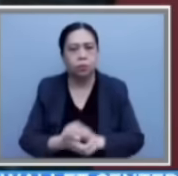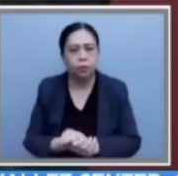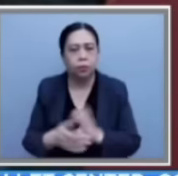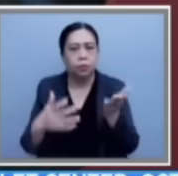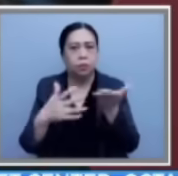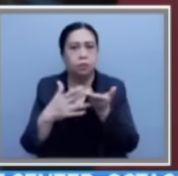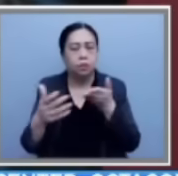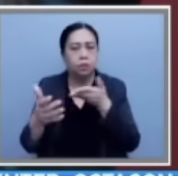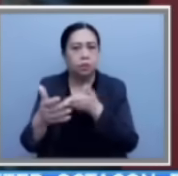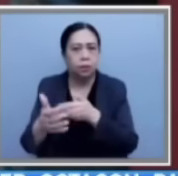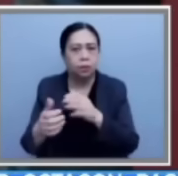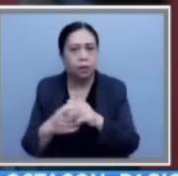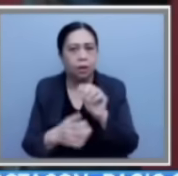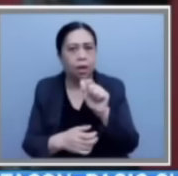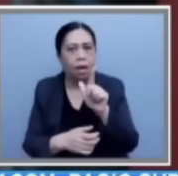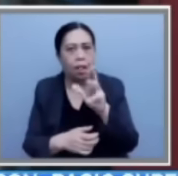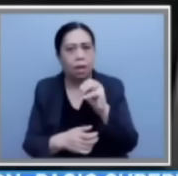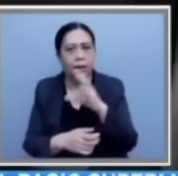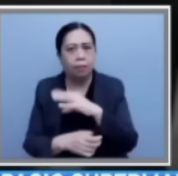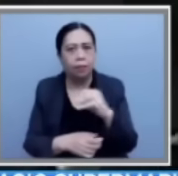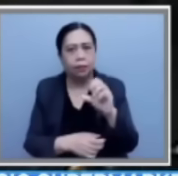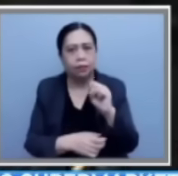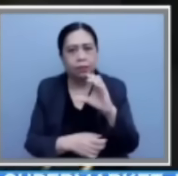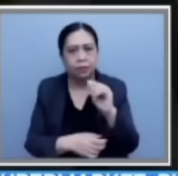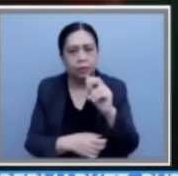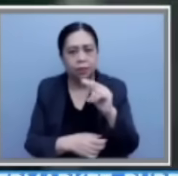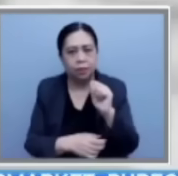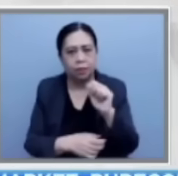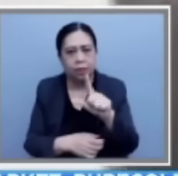reklamong alarm and scandal pero git